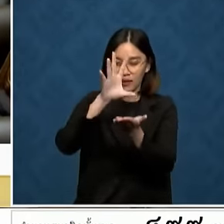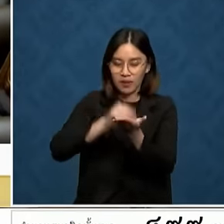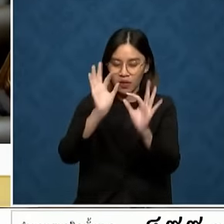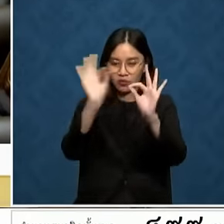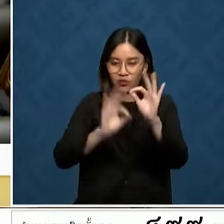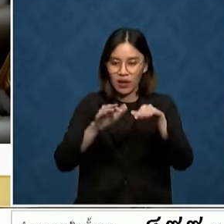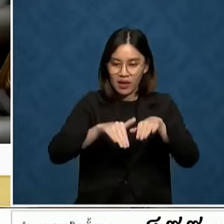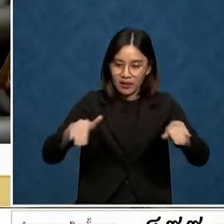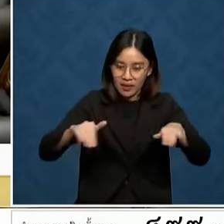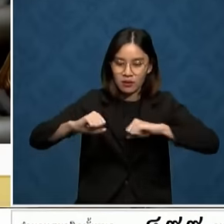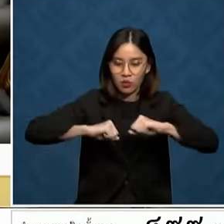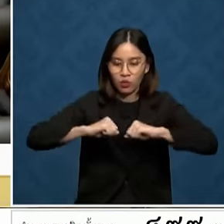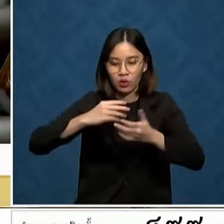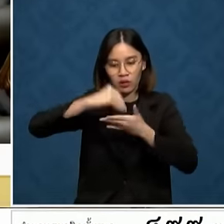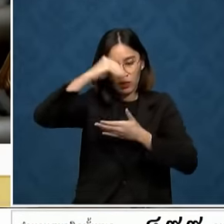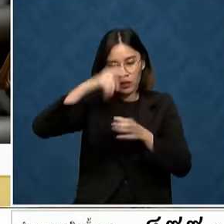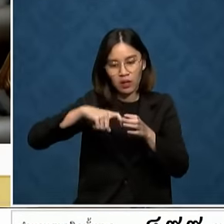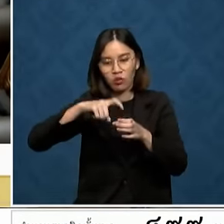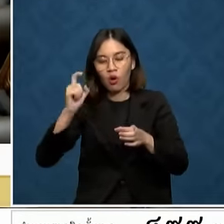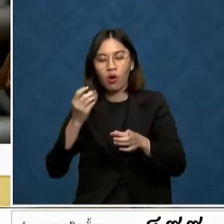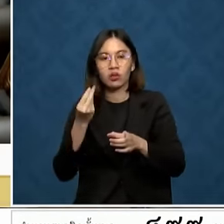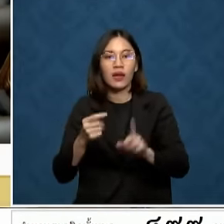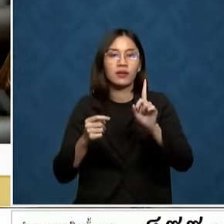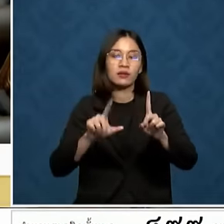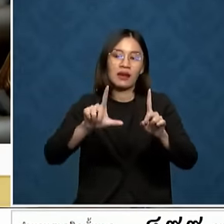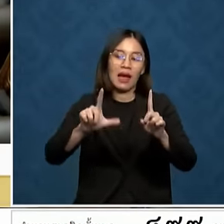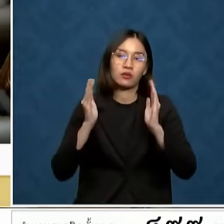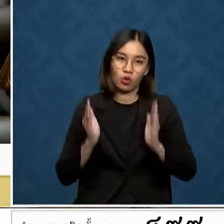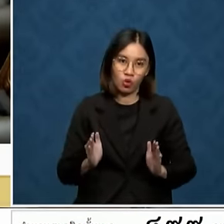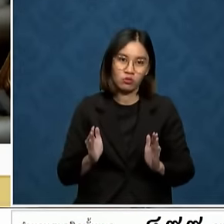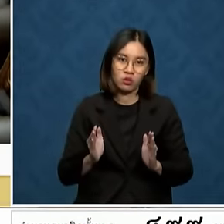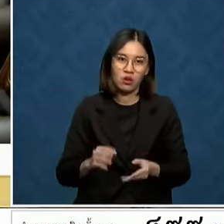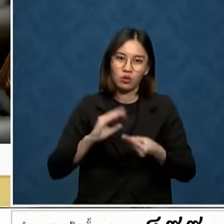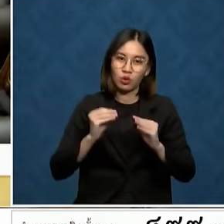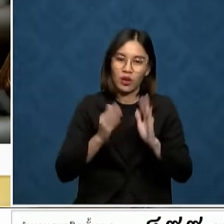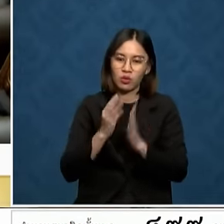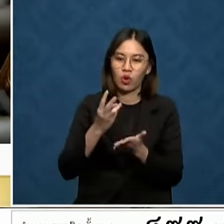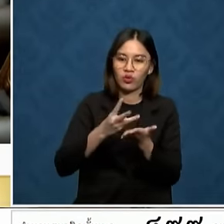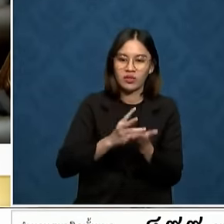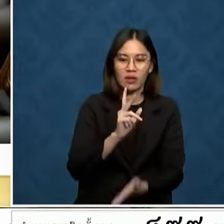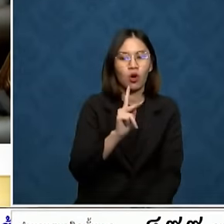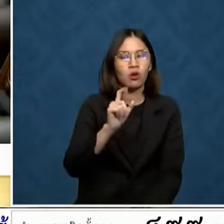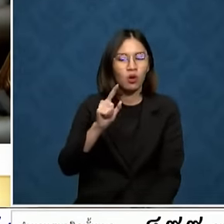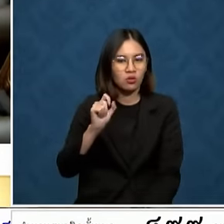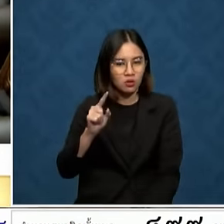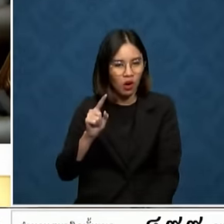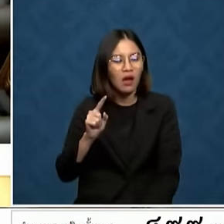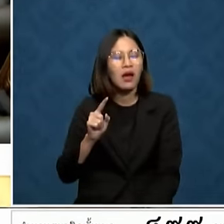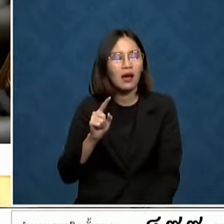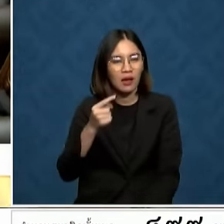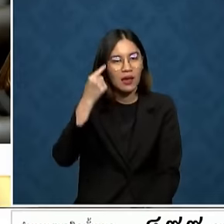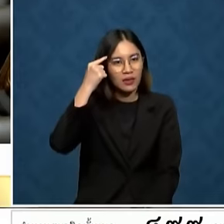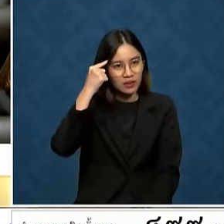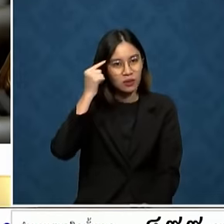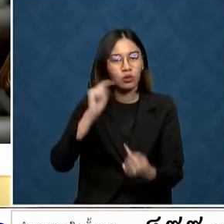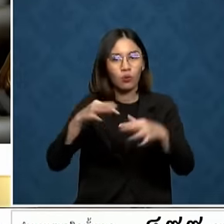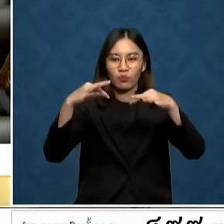เรามีเก็เรีbros Wanhที่หออกจากระบบการลษา ทะรุ 1 ลานคนเป็ตัเลขทนกวชาการขกร.ศ. เองก็ได้คาดการไว้จ